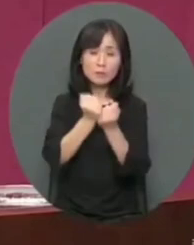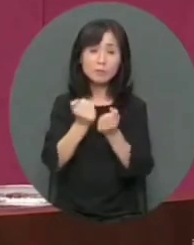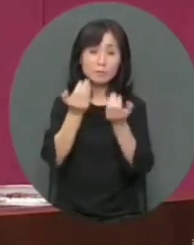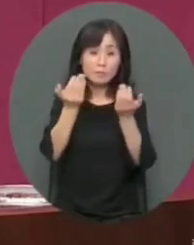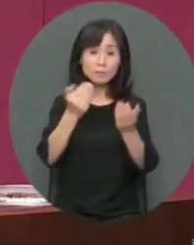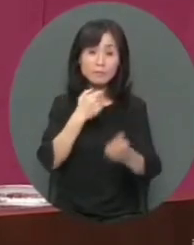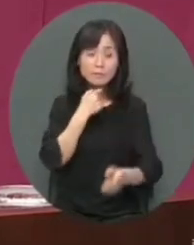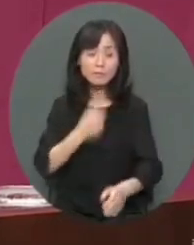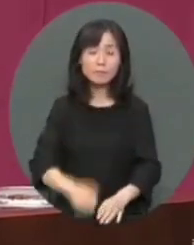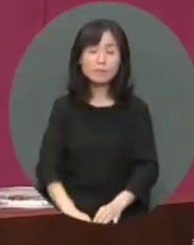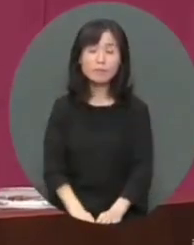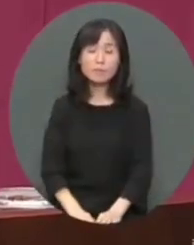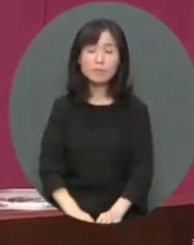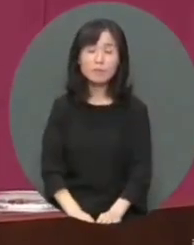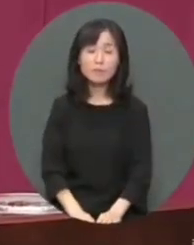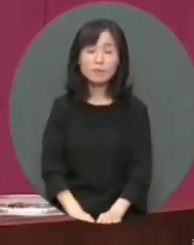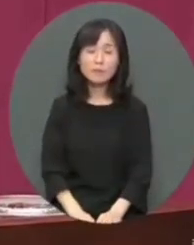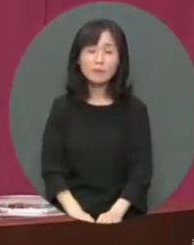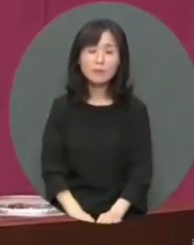마치겠습니다.